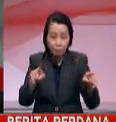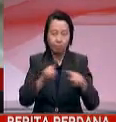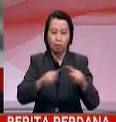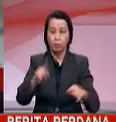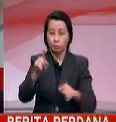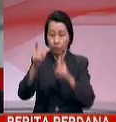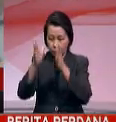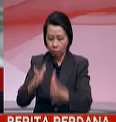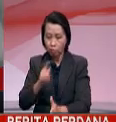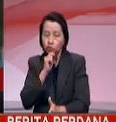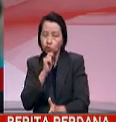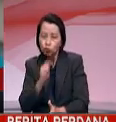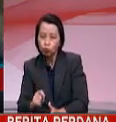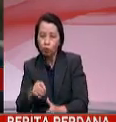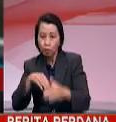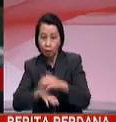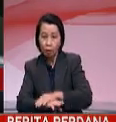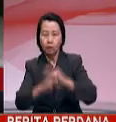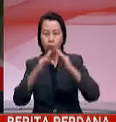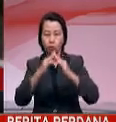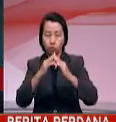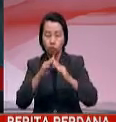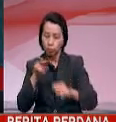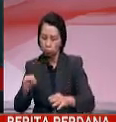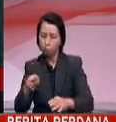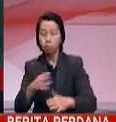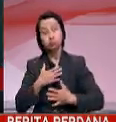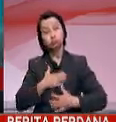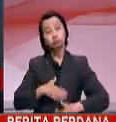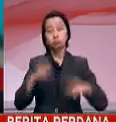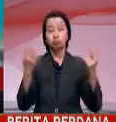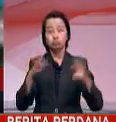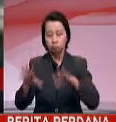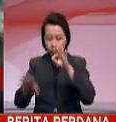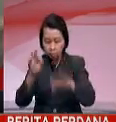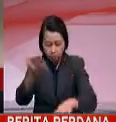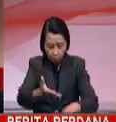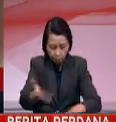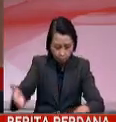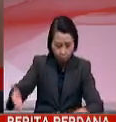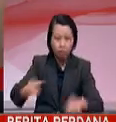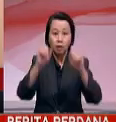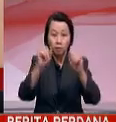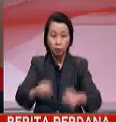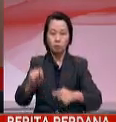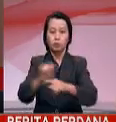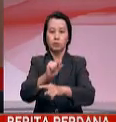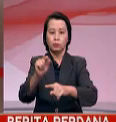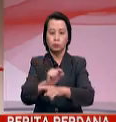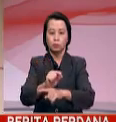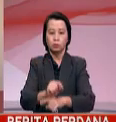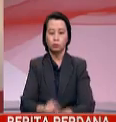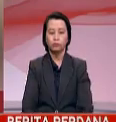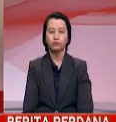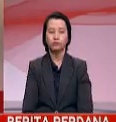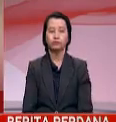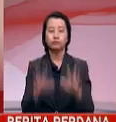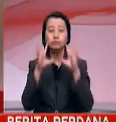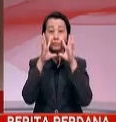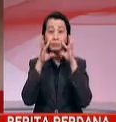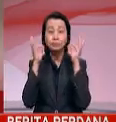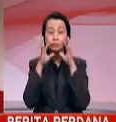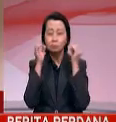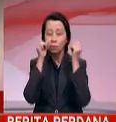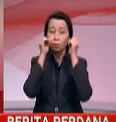Bagaimanapun, seorang warga emas yang berada dalam rumah berkenaan kelihatan tenang memilih barang-barang yang masih boleh digunakan. Gelagat seekor kucing